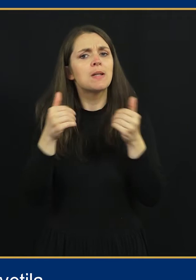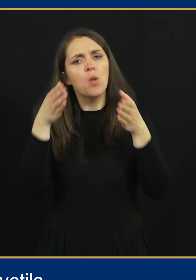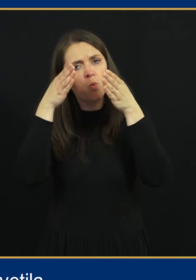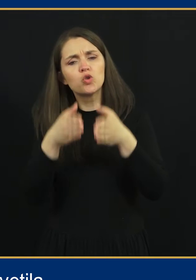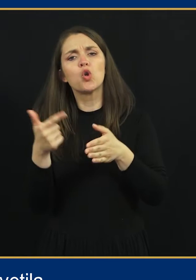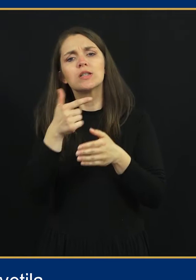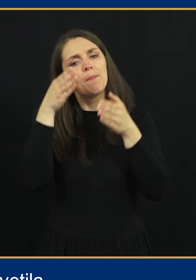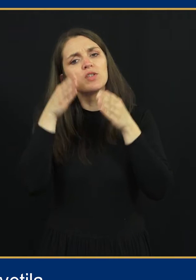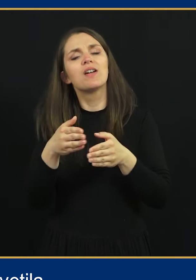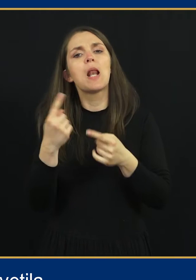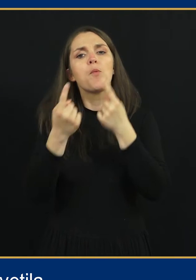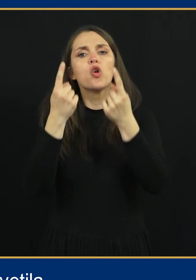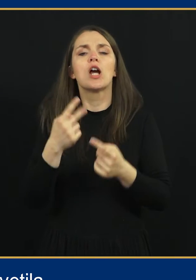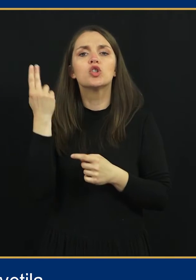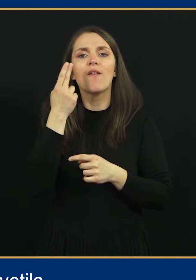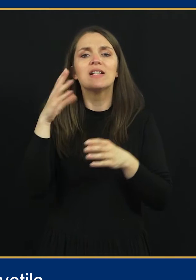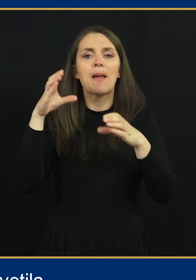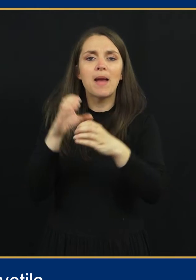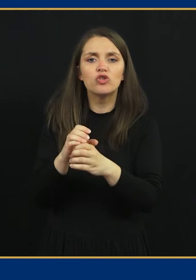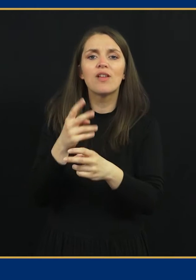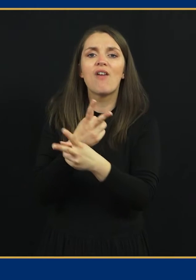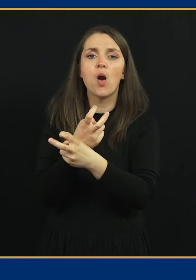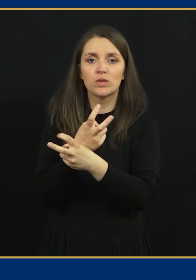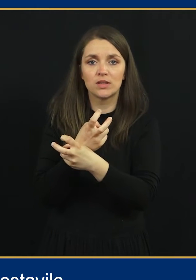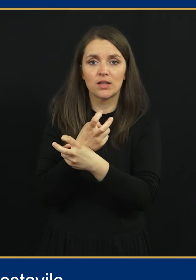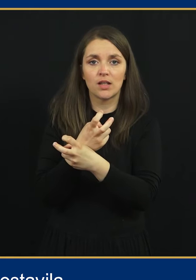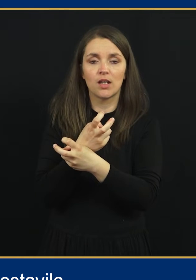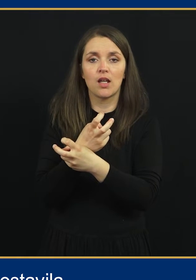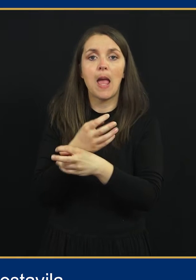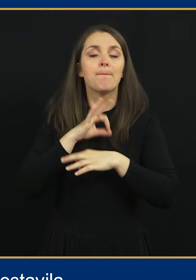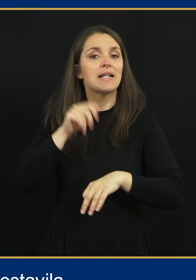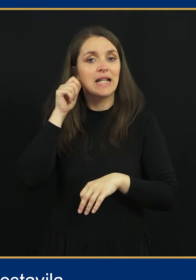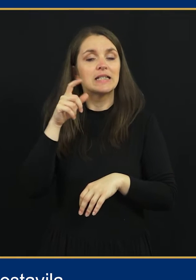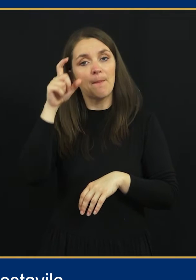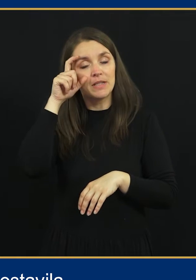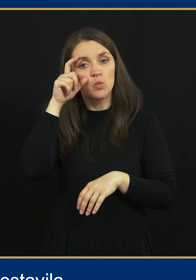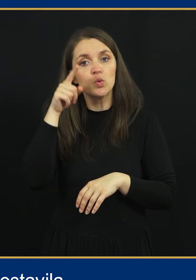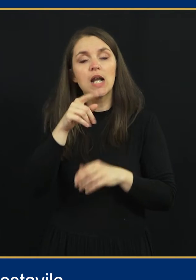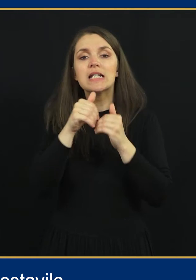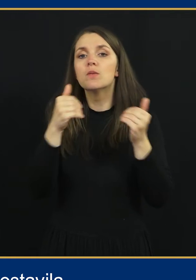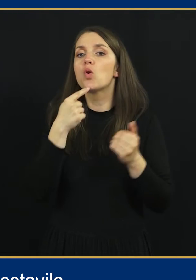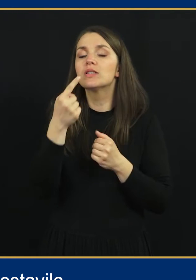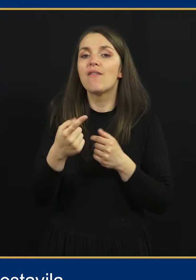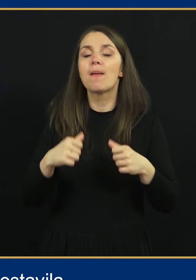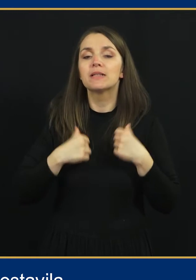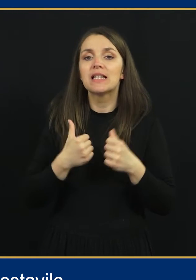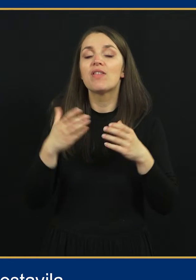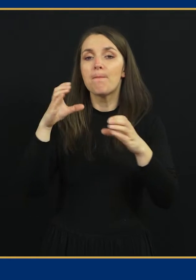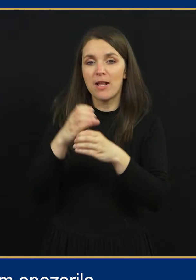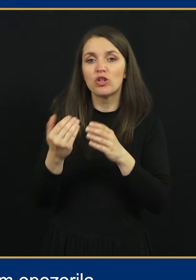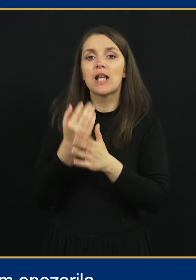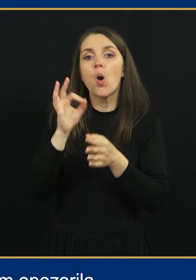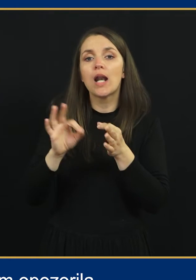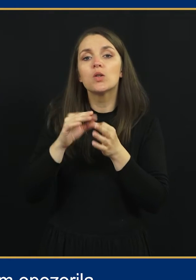sta posvetila položaju slovenske manjšine v Avstriji. Predsednica Pirc Musar je izpostavila prizadevanja manjšine za